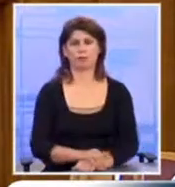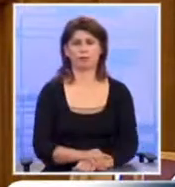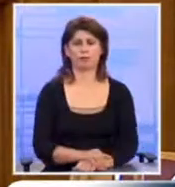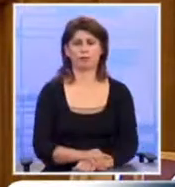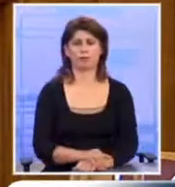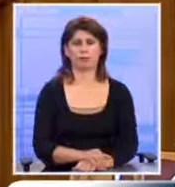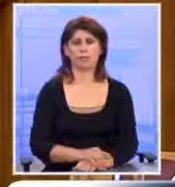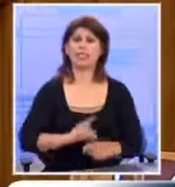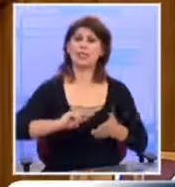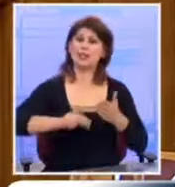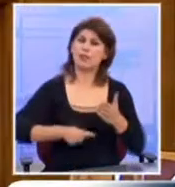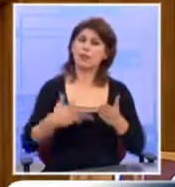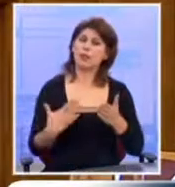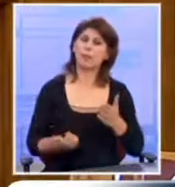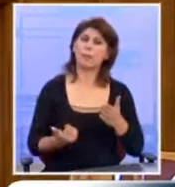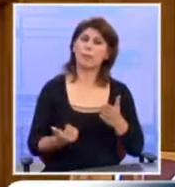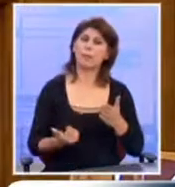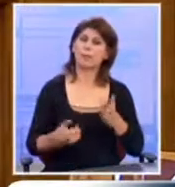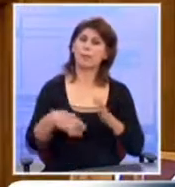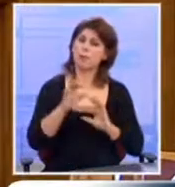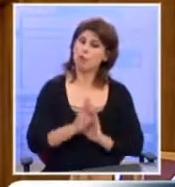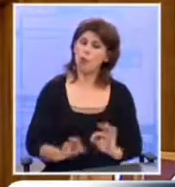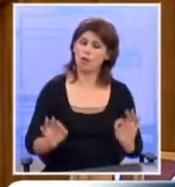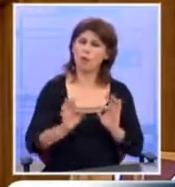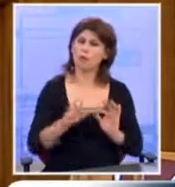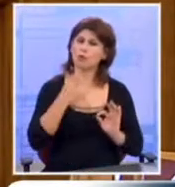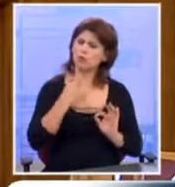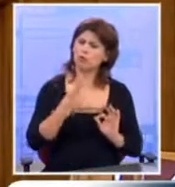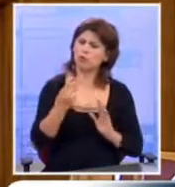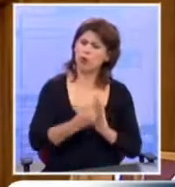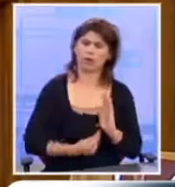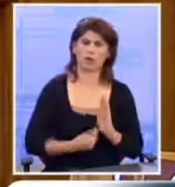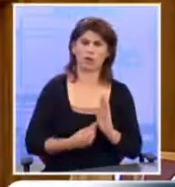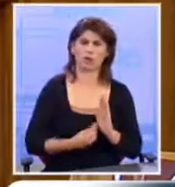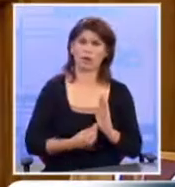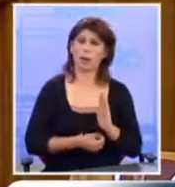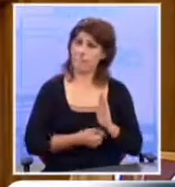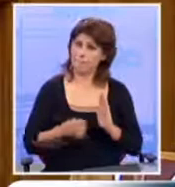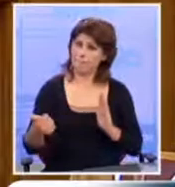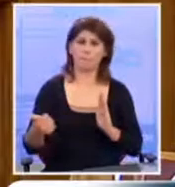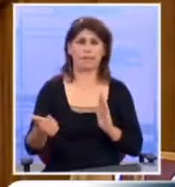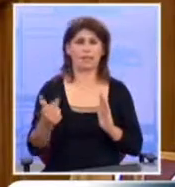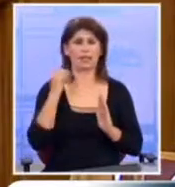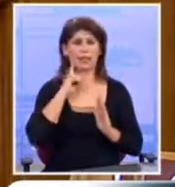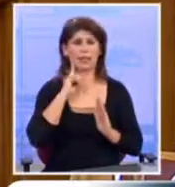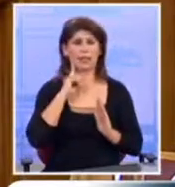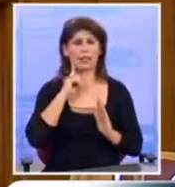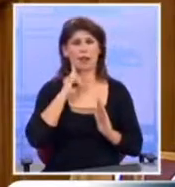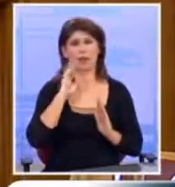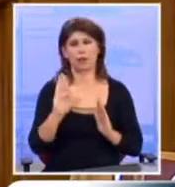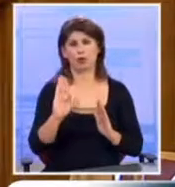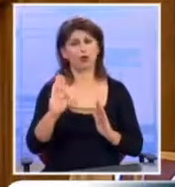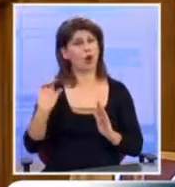τους συμβασιούχους υπάρχει πρόβλεψη που είπαμε πολλές φορές. Επανέρχονται, κυρία Βούλτεψη, όλοι